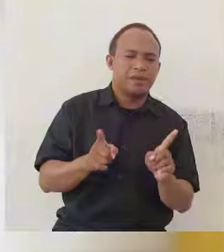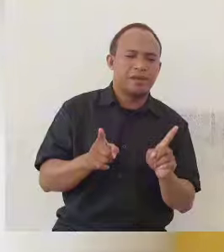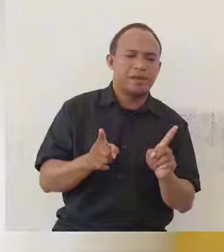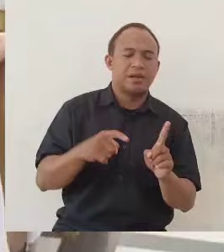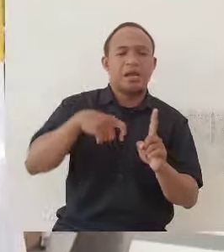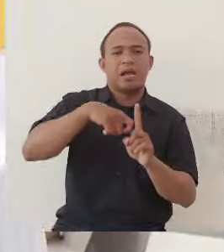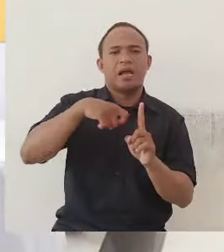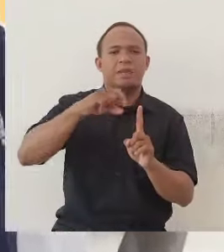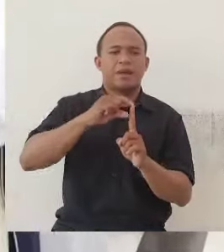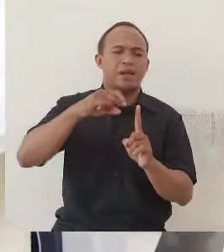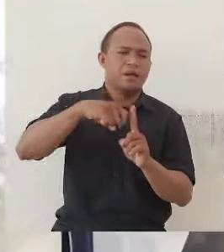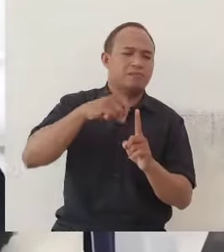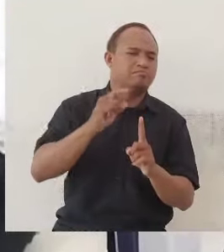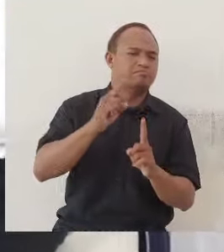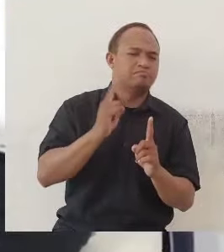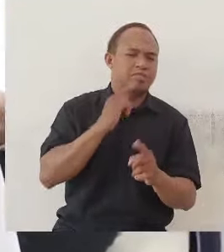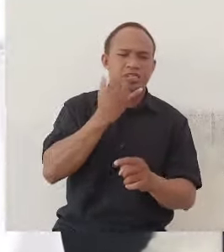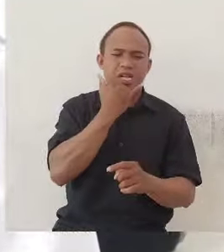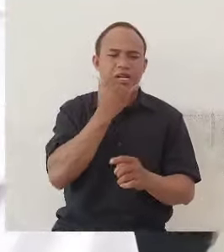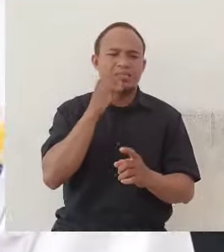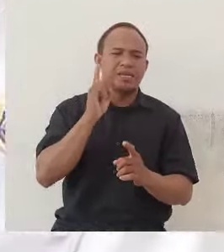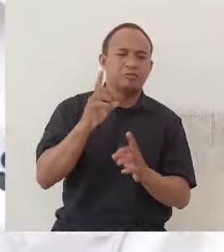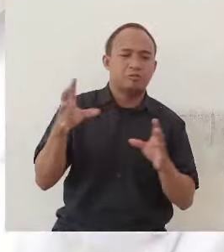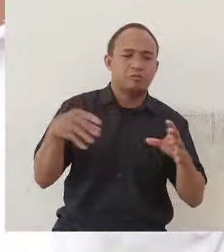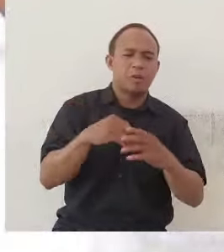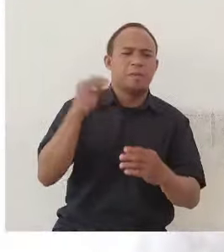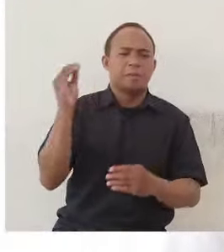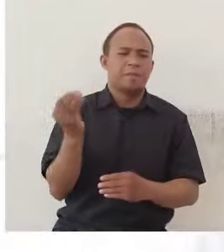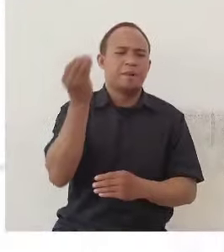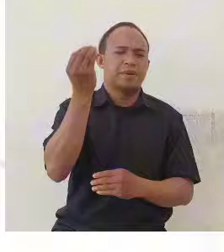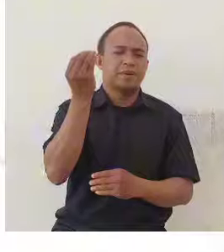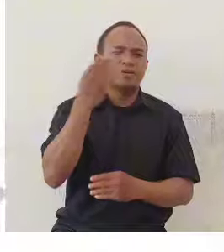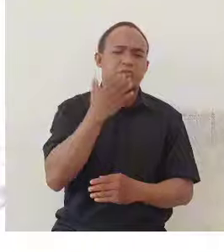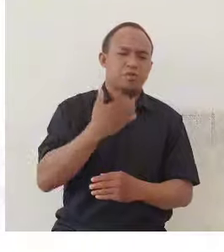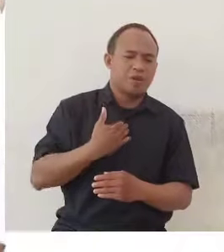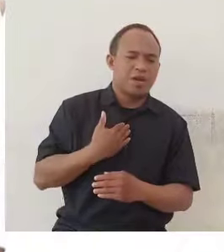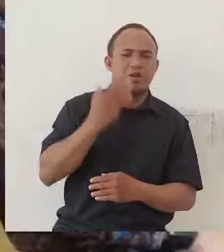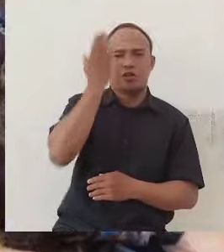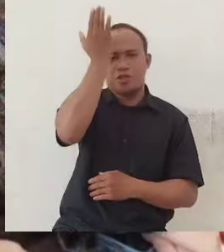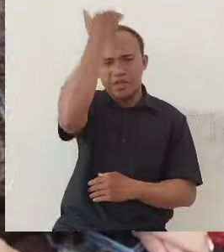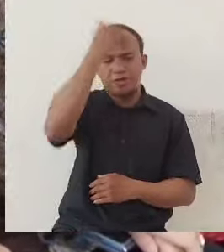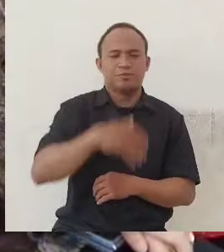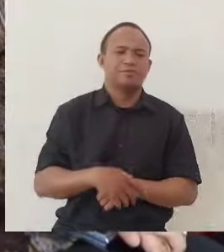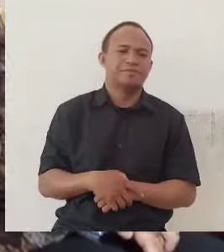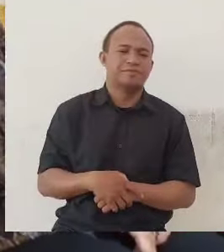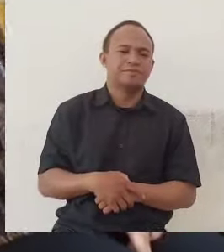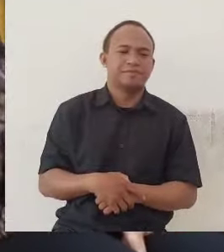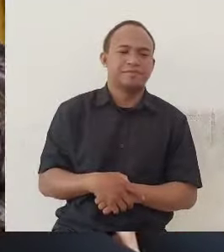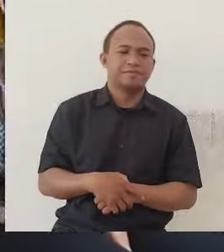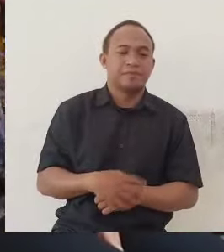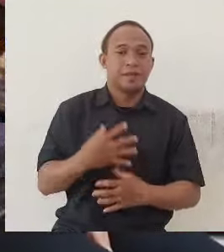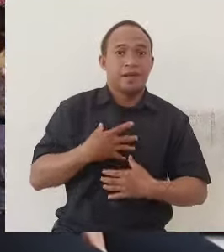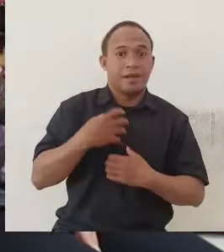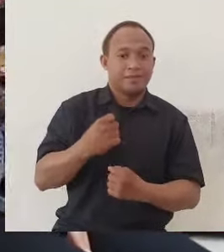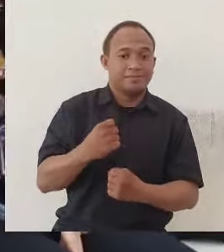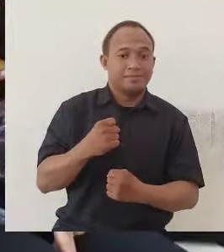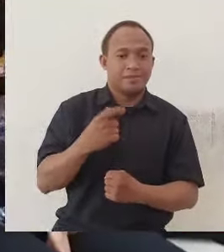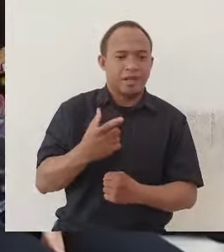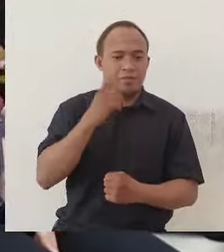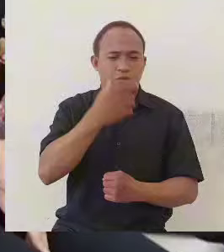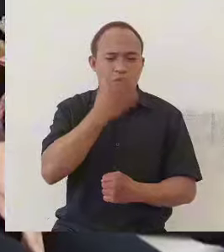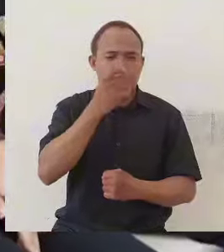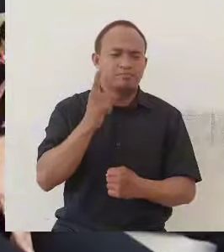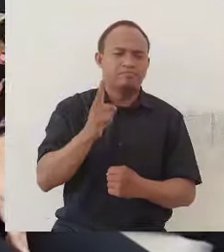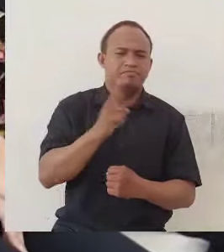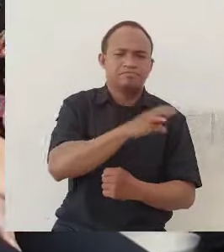KPK. Tapi sebagai salah satu pimpinan KPK yang memiliki darah asli Gorontalo, Nawawi berharap itu hanya